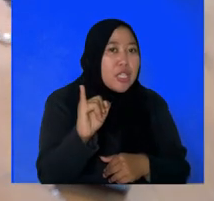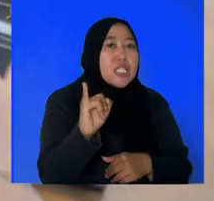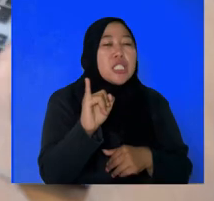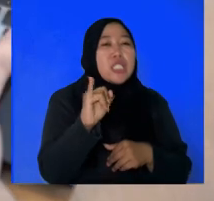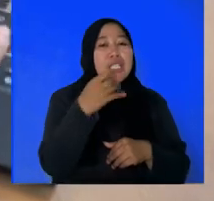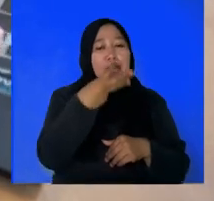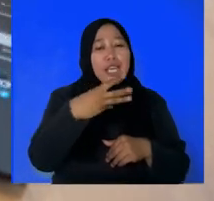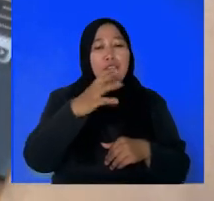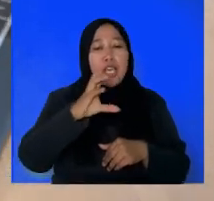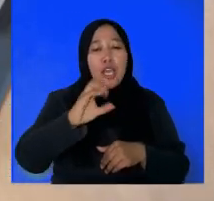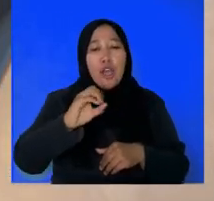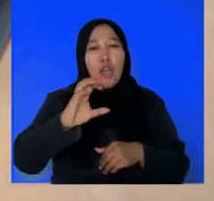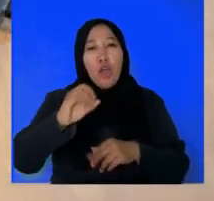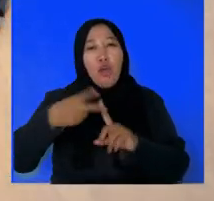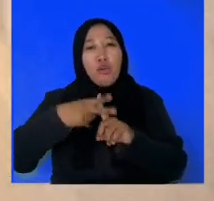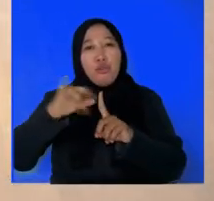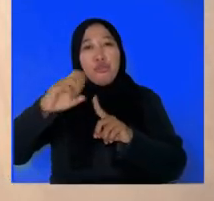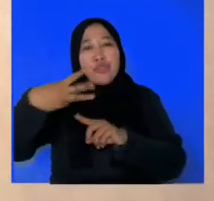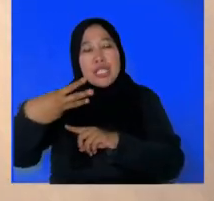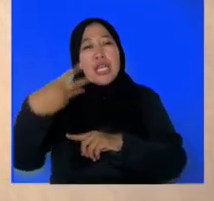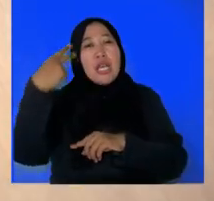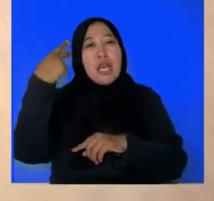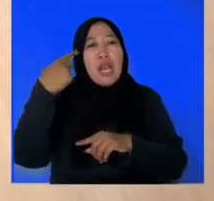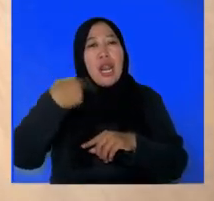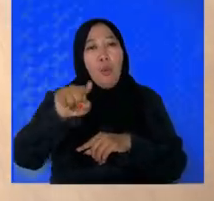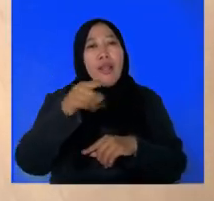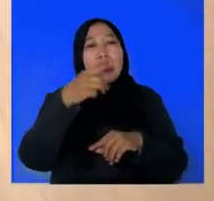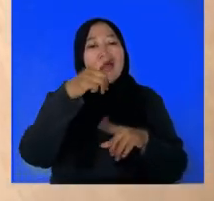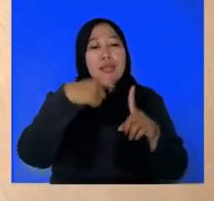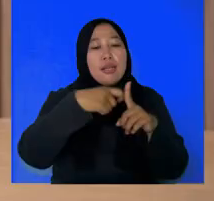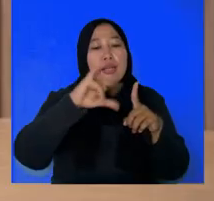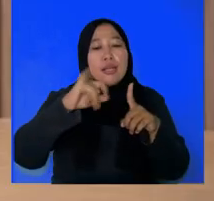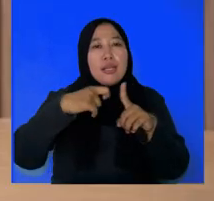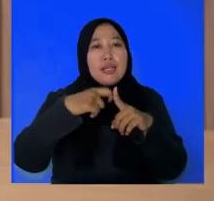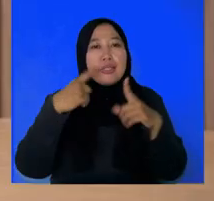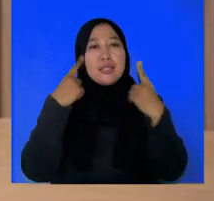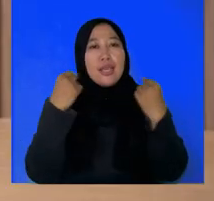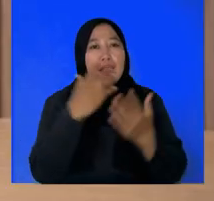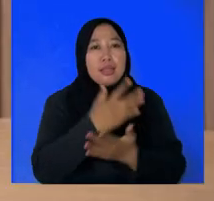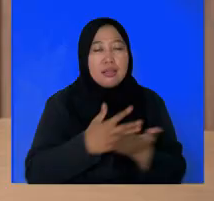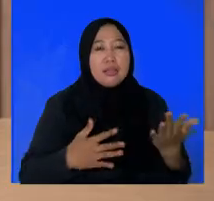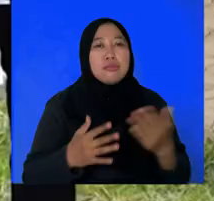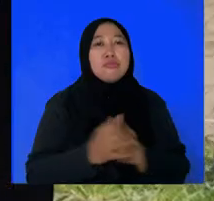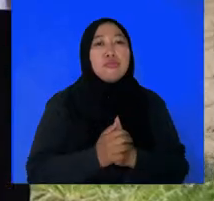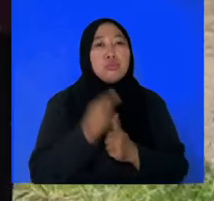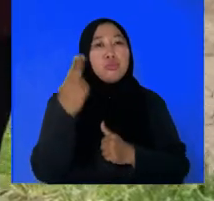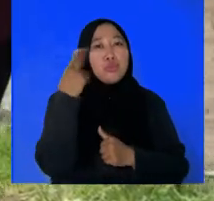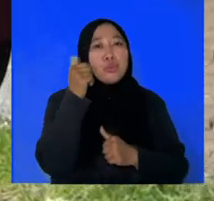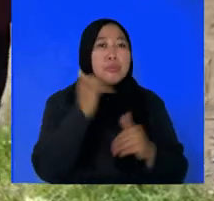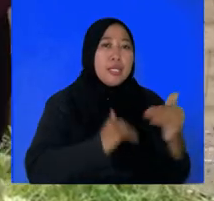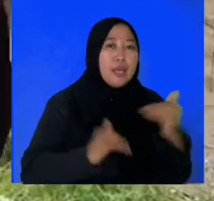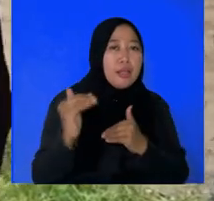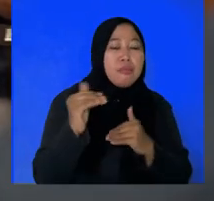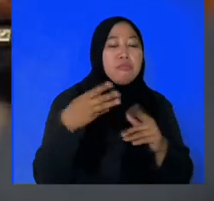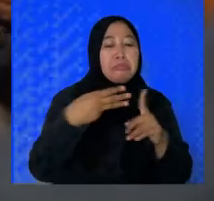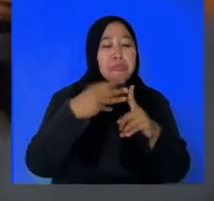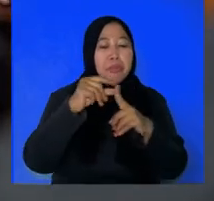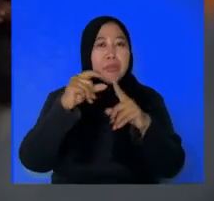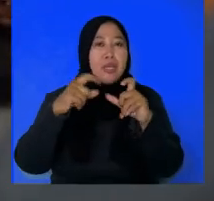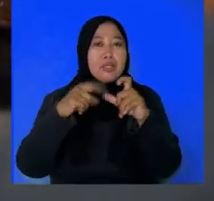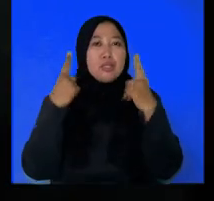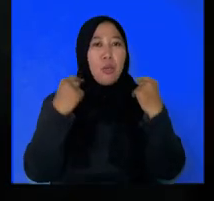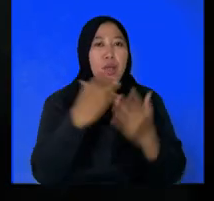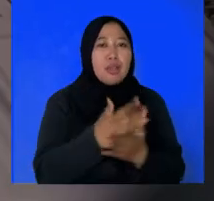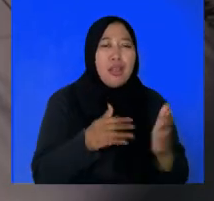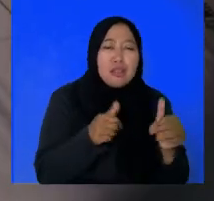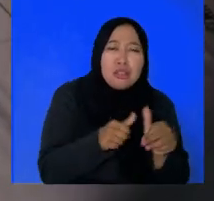kompilasi e-office dalam Klik Jateng, sehingga meningkatkan efektivitas kinerja pegawai. Selain itu, BPS Provinsi Jawa